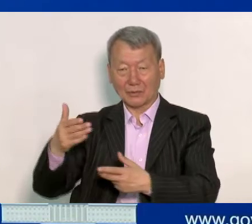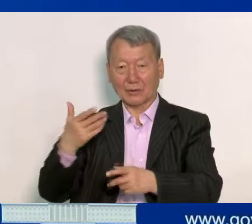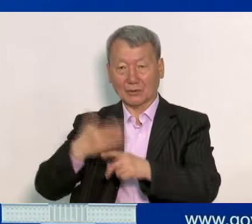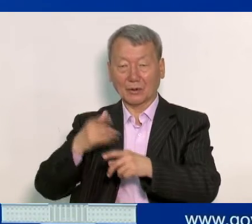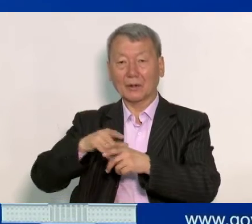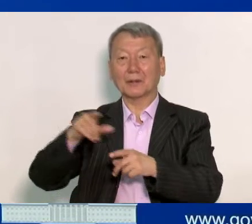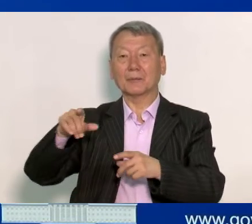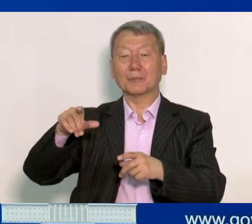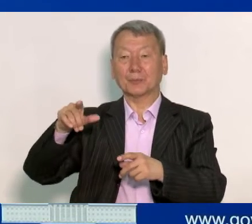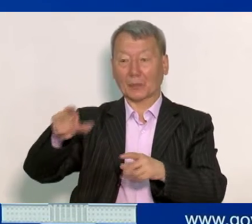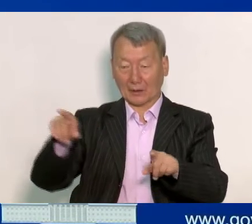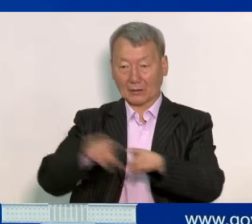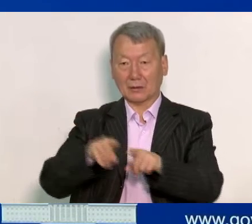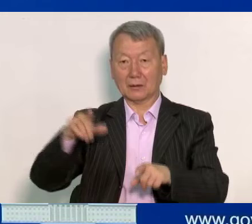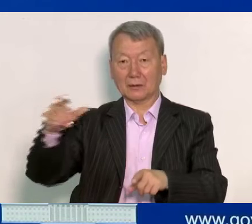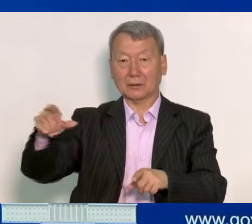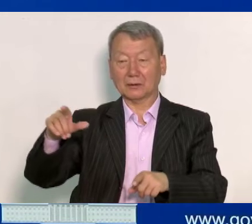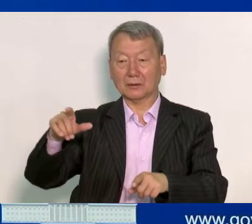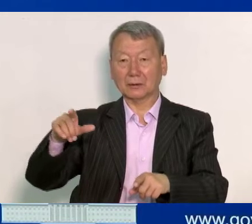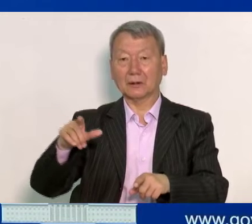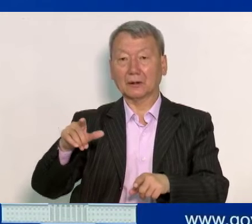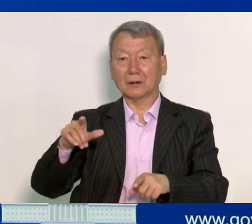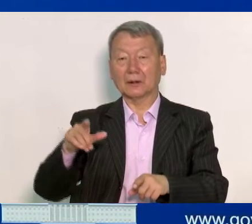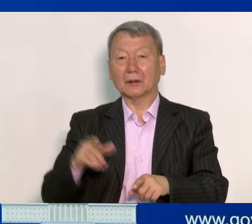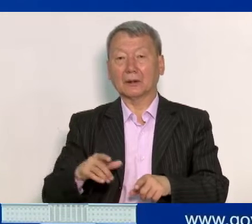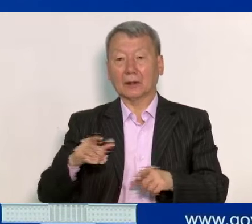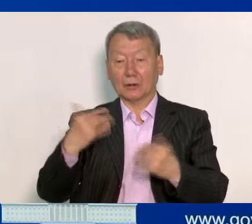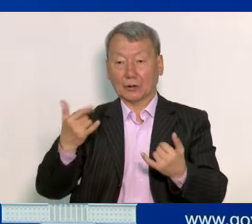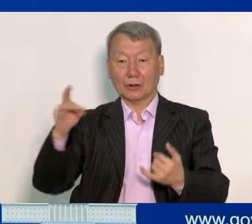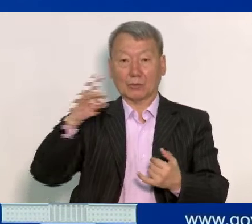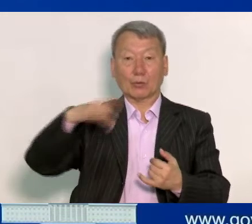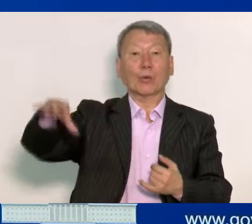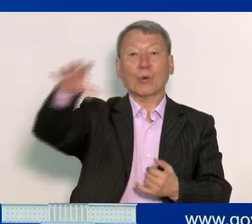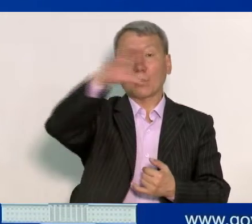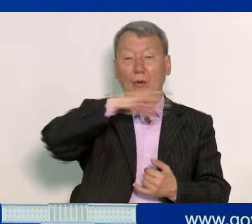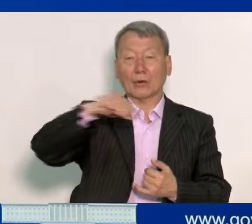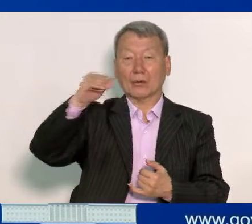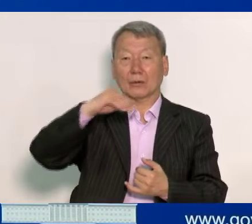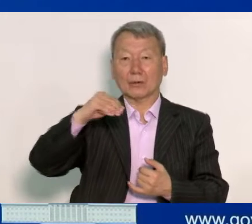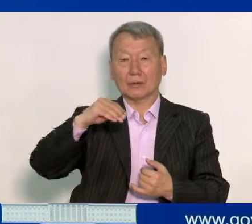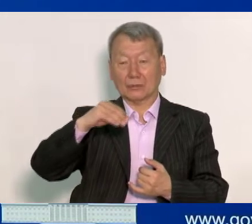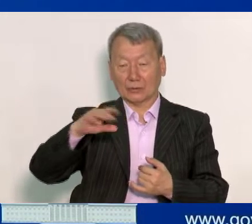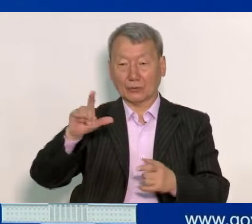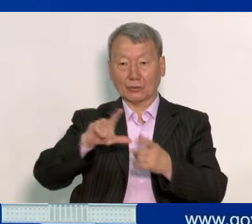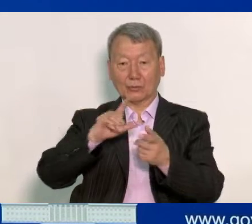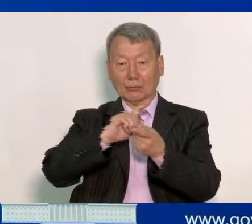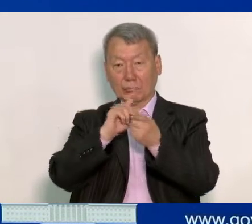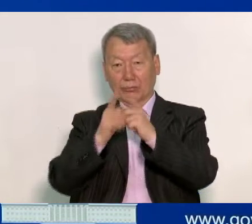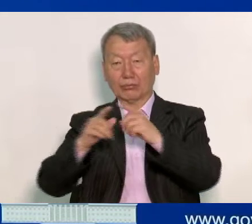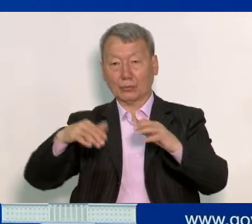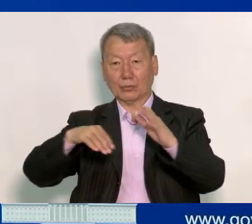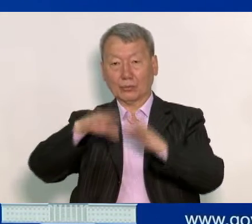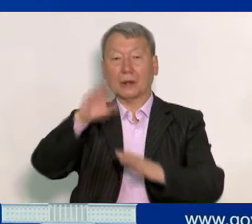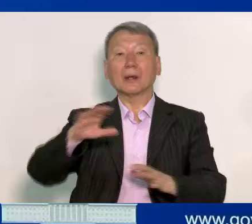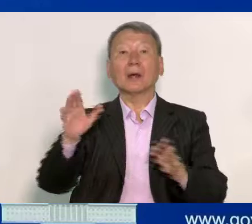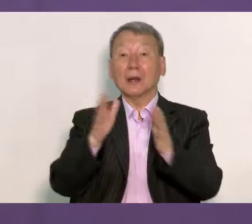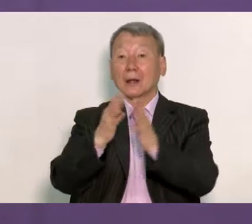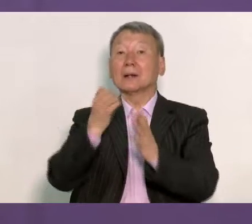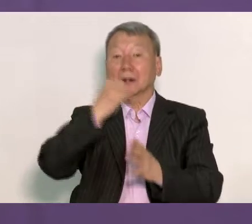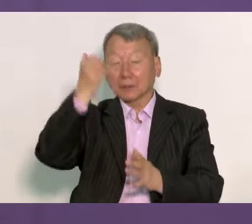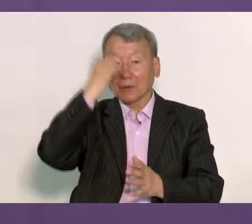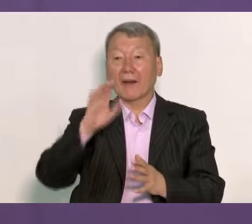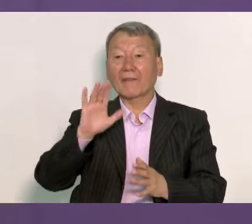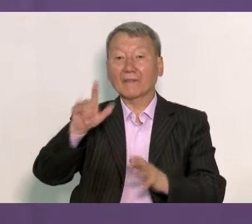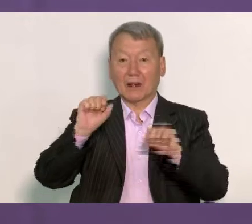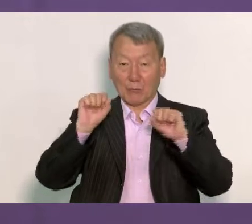коебуз, малдан адамга кете турган оорулар республикада кескин түрдө азайып атат. Рахмат